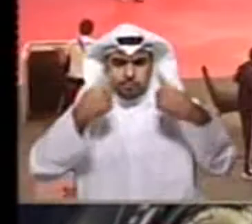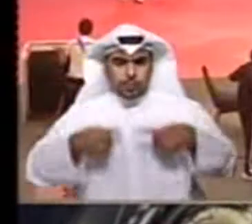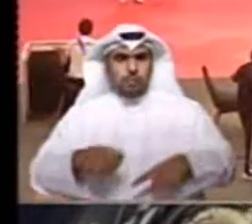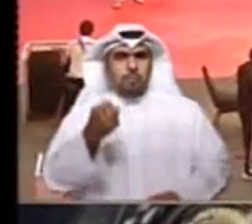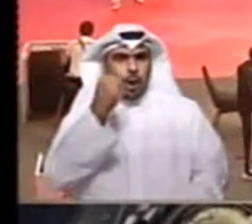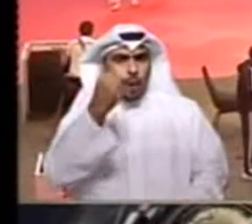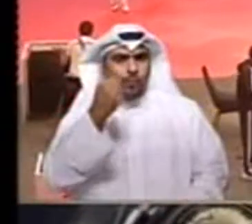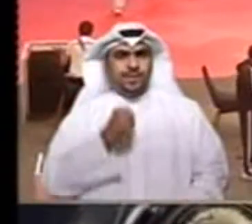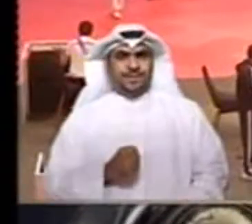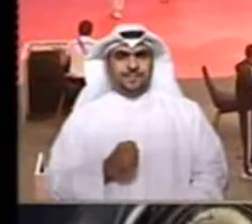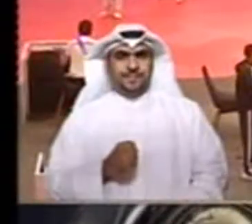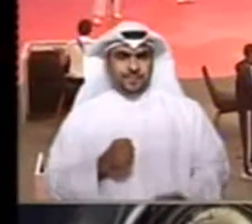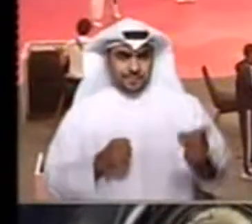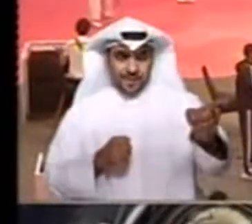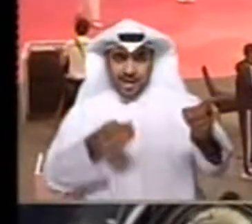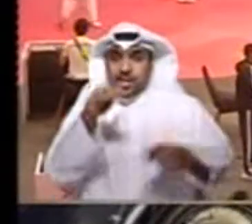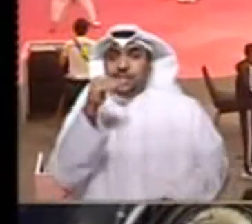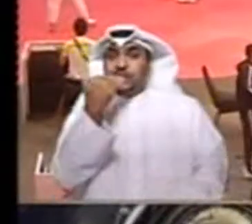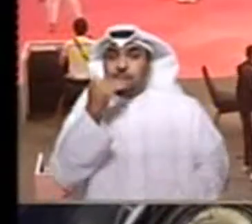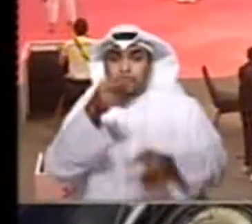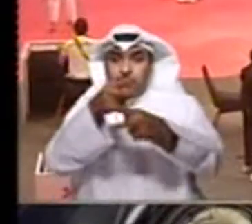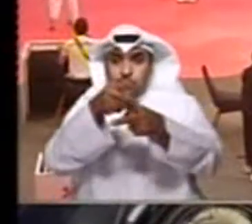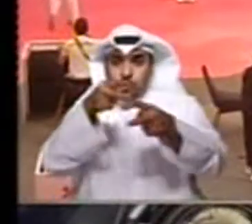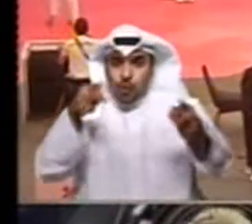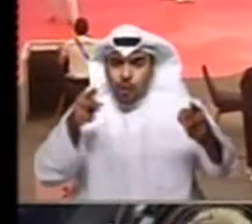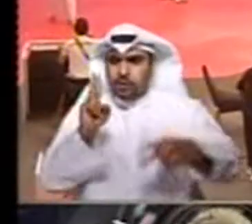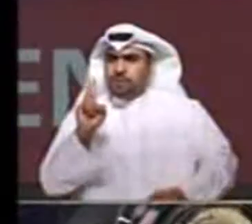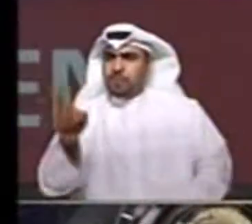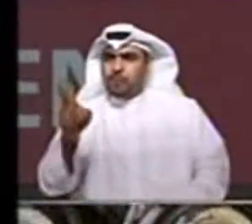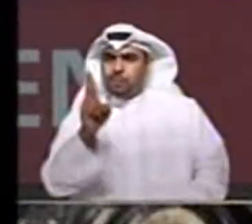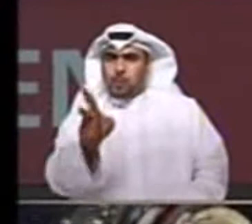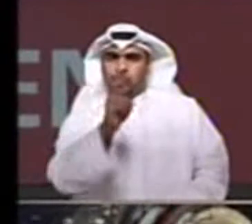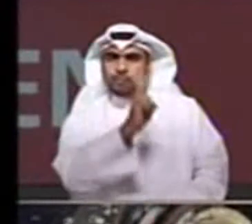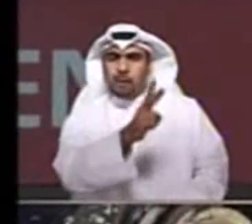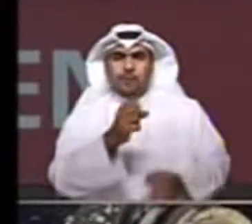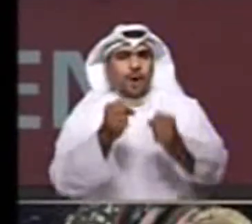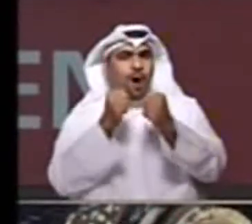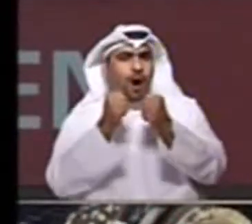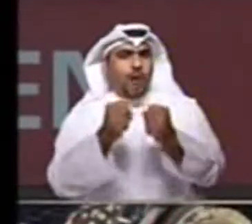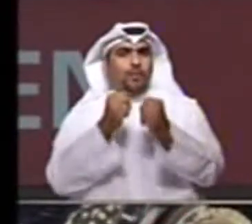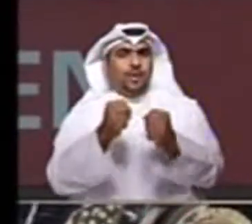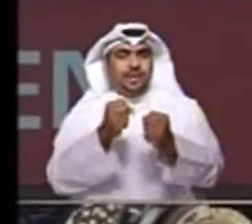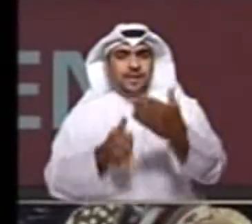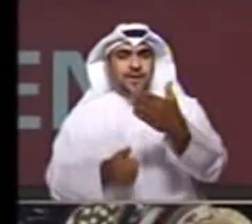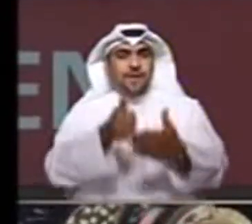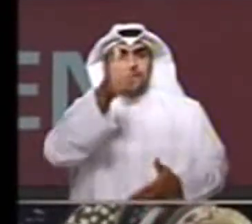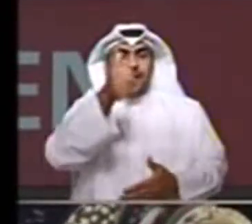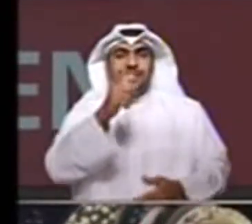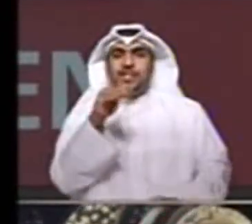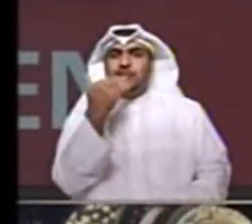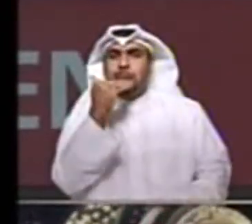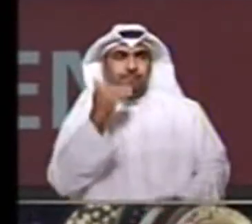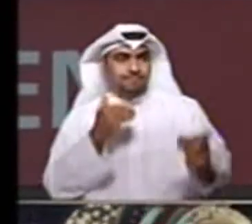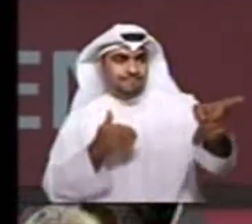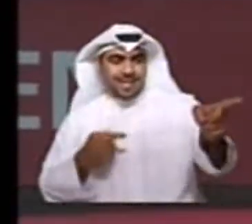متعددة أثبت فيها اللاعبون الكويتيون تميزهم في حلبة المنافسة، حيث استطاع اللاعب عبد الرحمن الهاجري